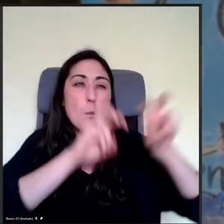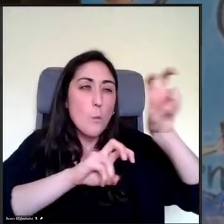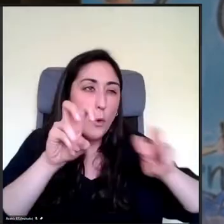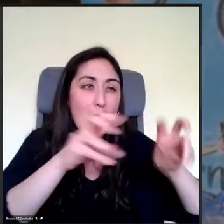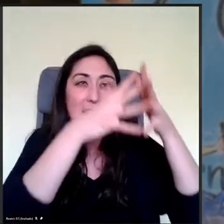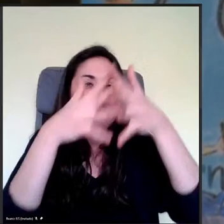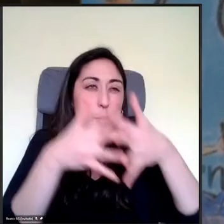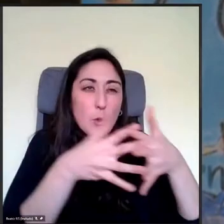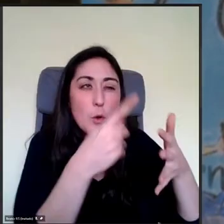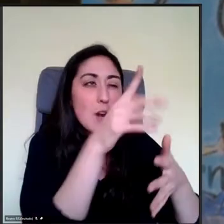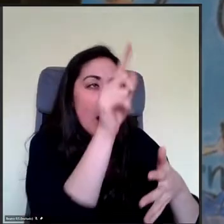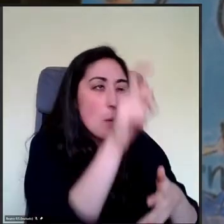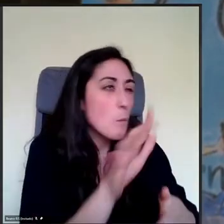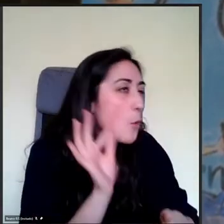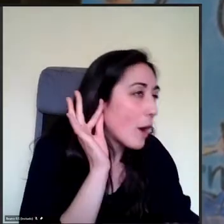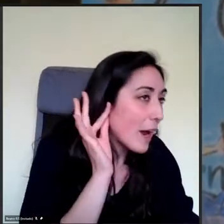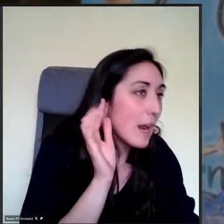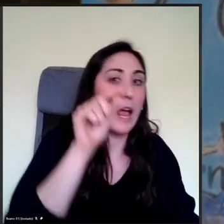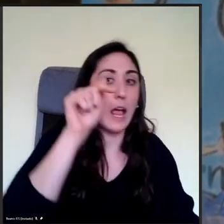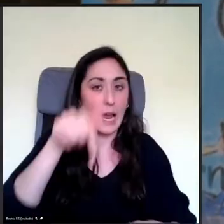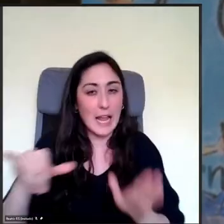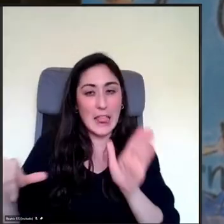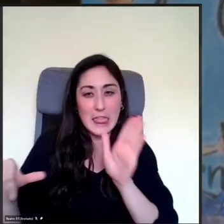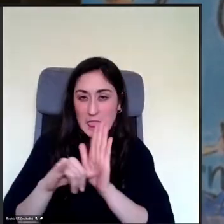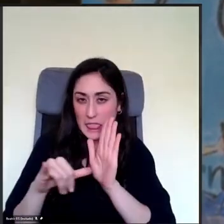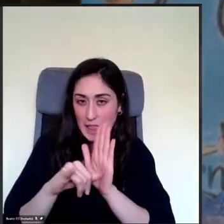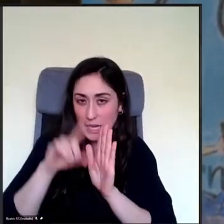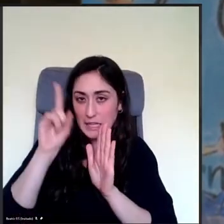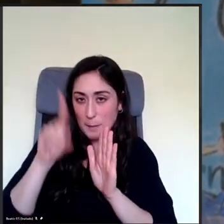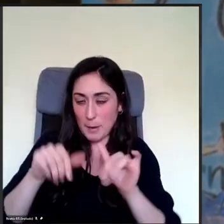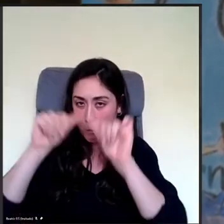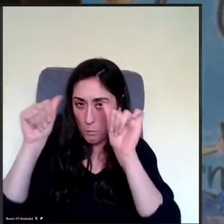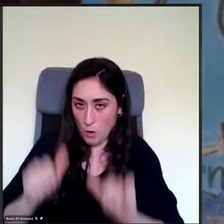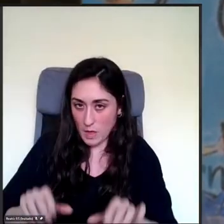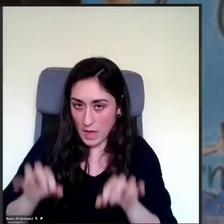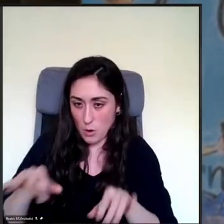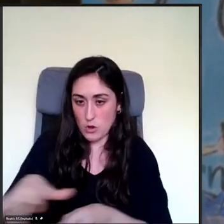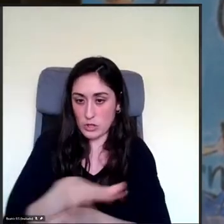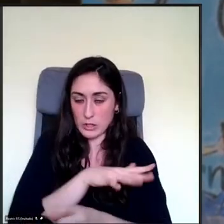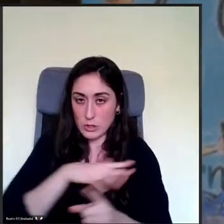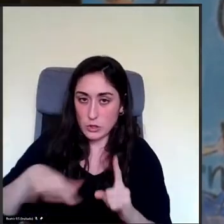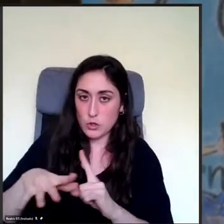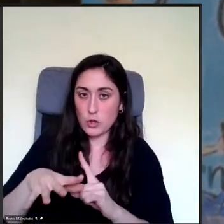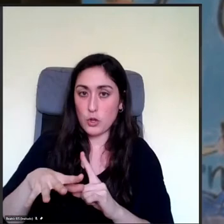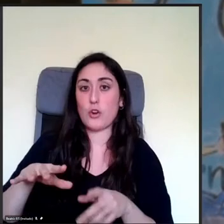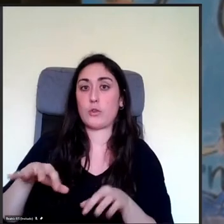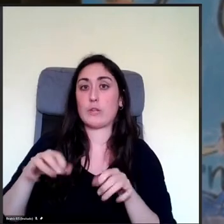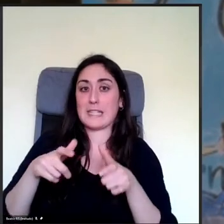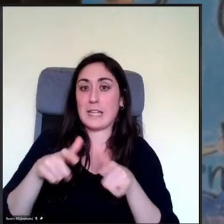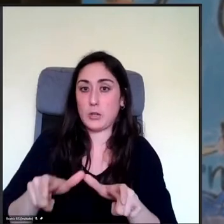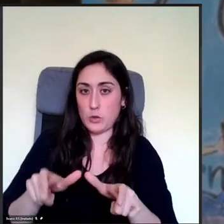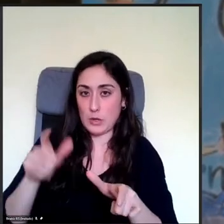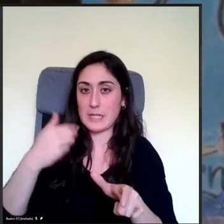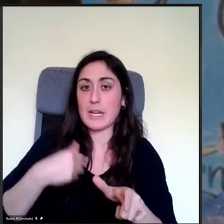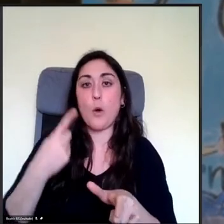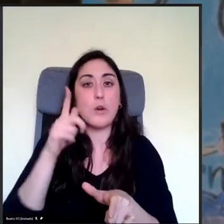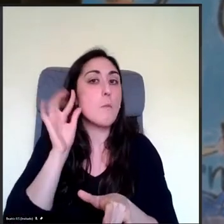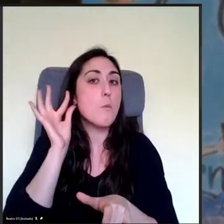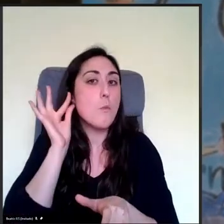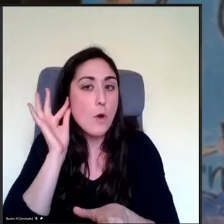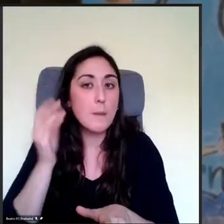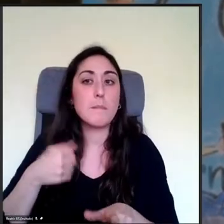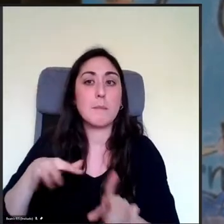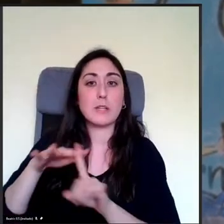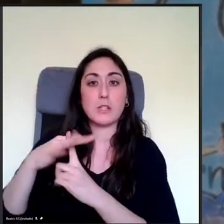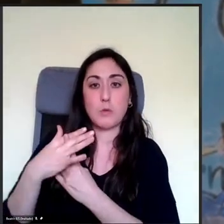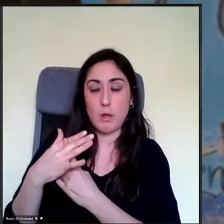que moltes vegades tenim models de proximitat en el nostre entorn, en el nostre sector, alguna noia que ja va passar per on volem anar nosaltres